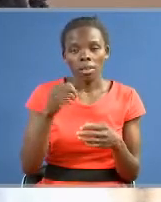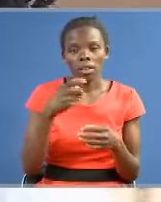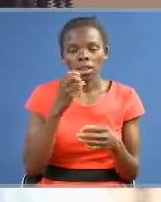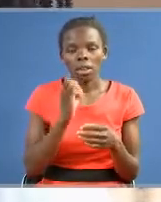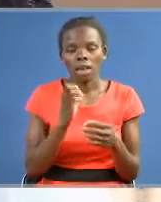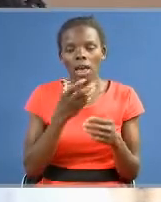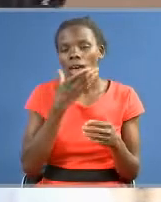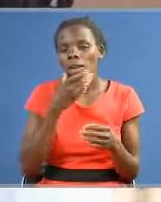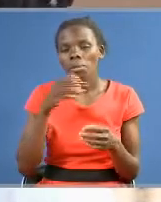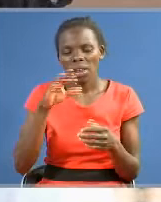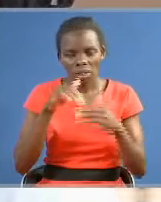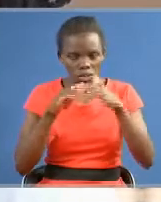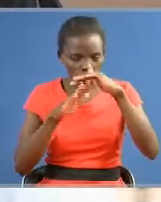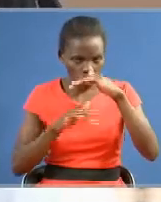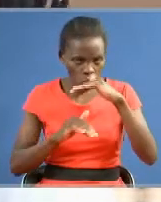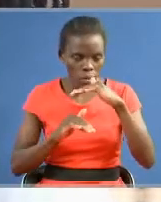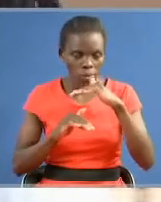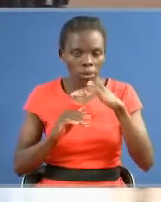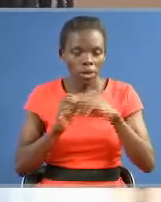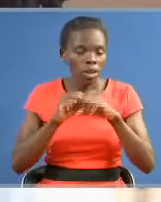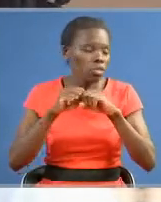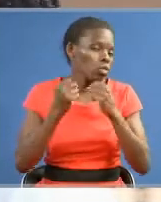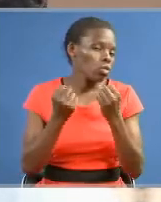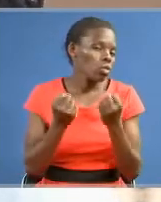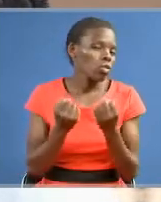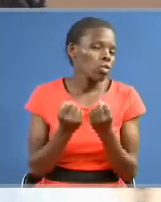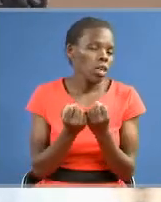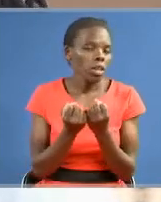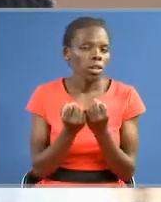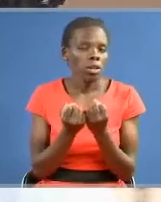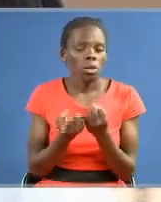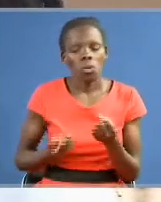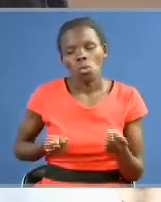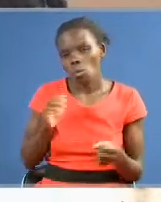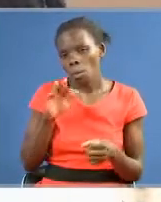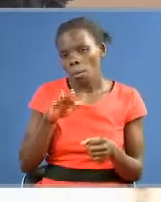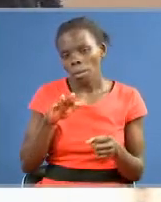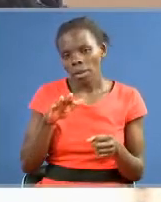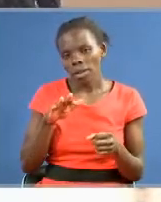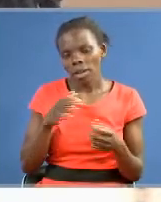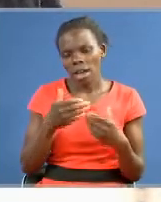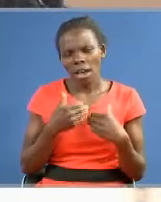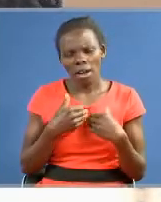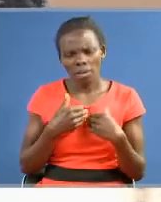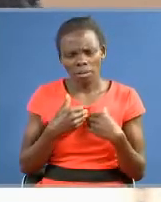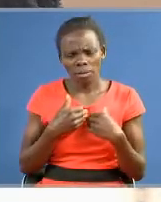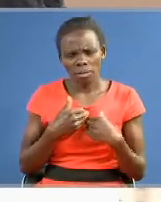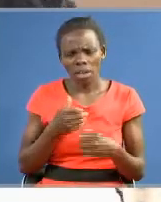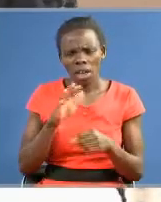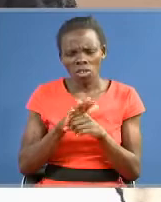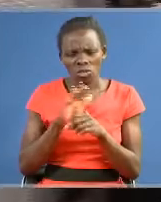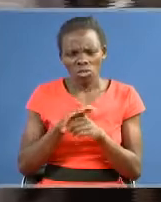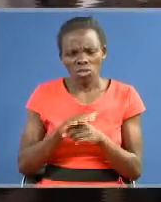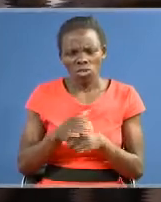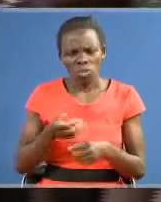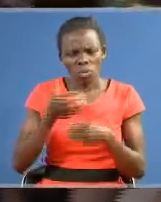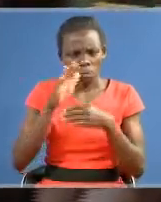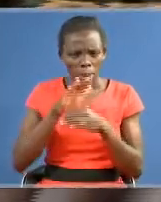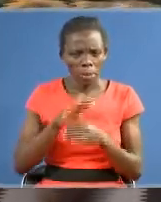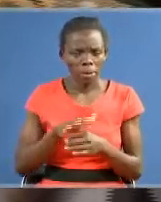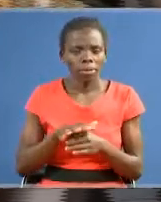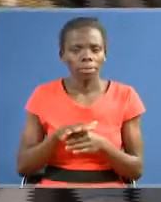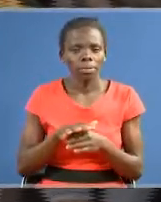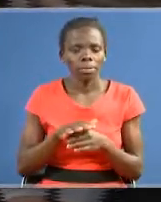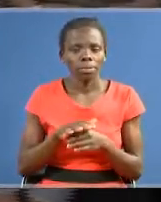it's lower, but at least for everyone in society, but mainly women, because women, we carry the most burden of this sexual violence.